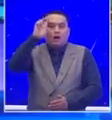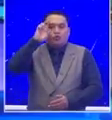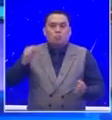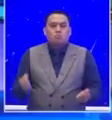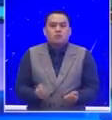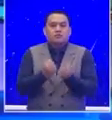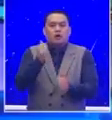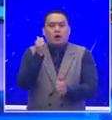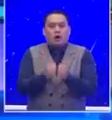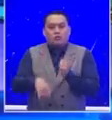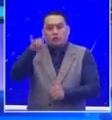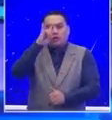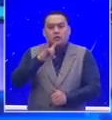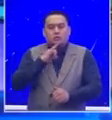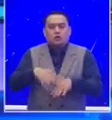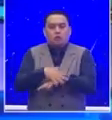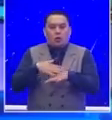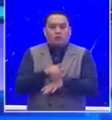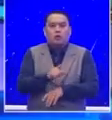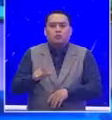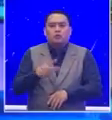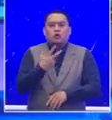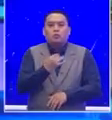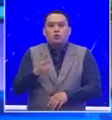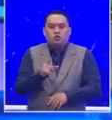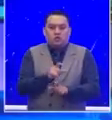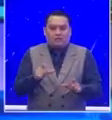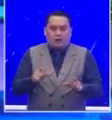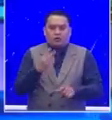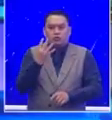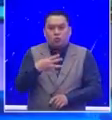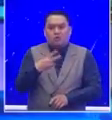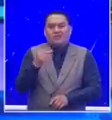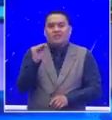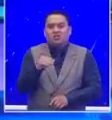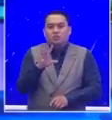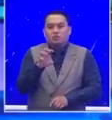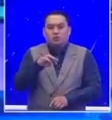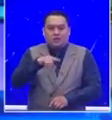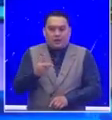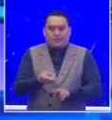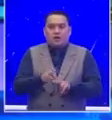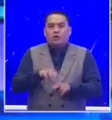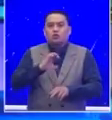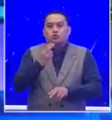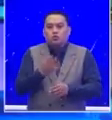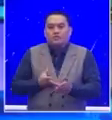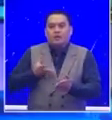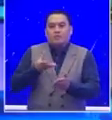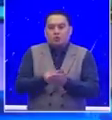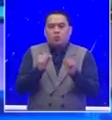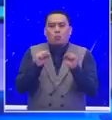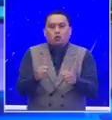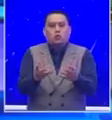Государственная поддержка каждому казахстанцу. Порядка 3 миллионов человек получат по 42 500 тенге. Социальную выплату граждане